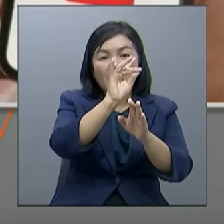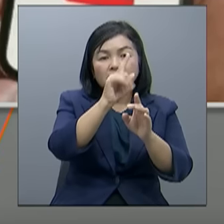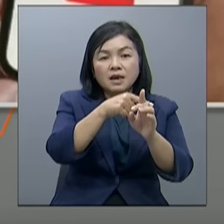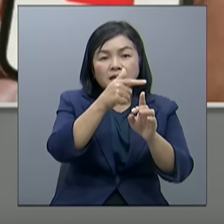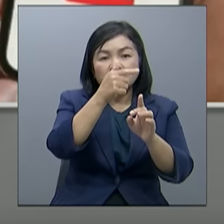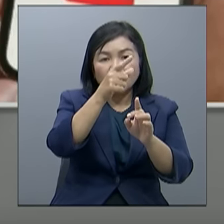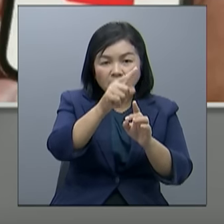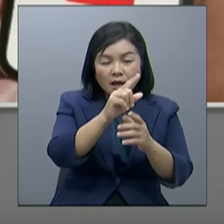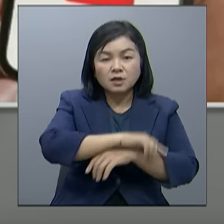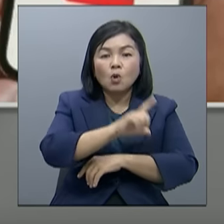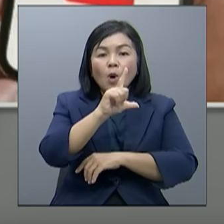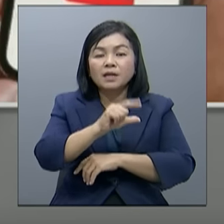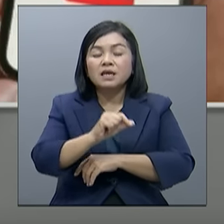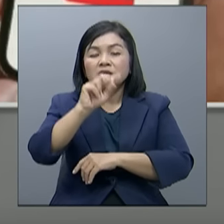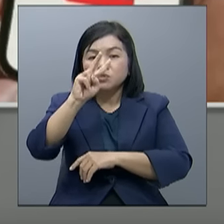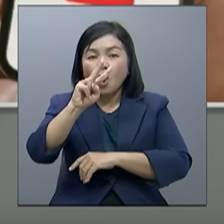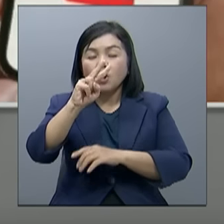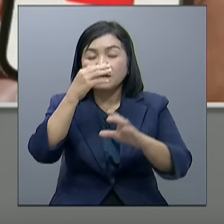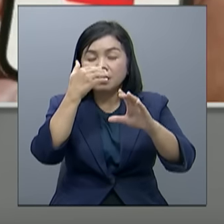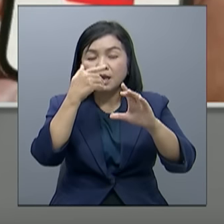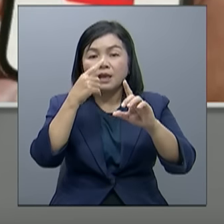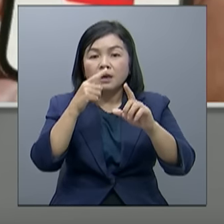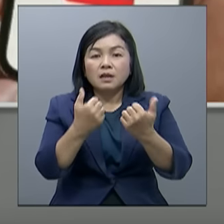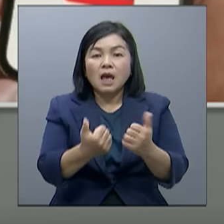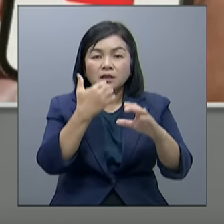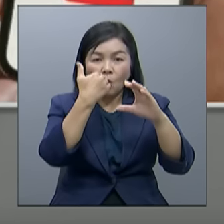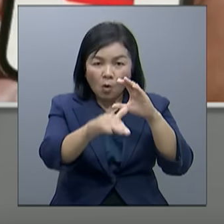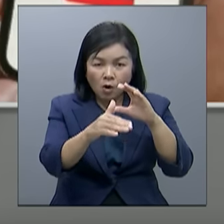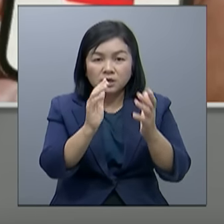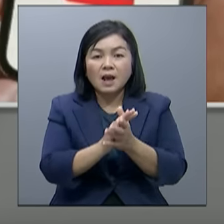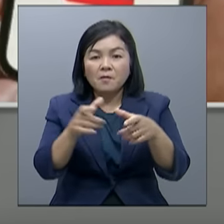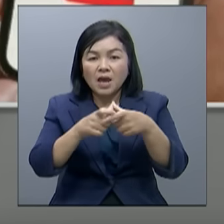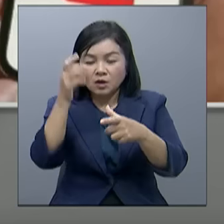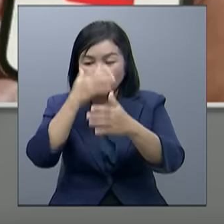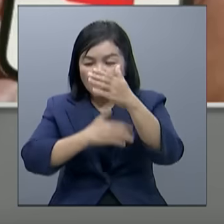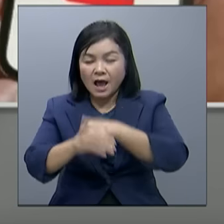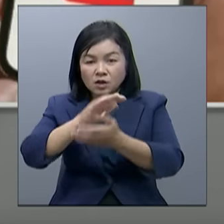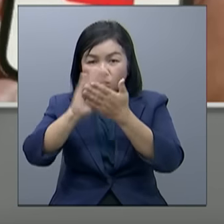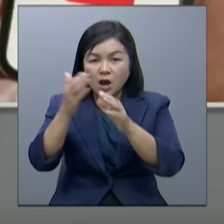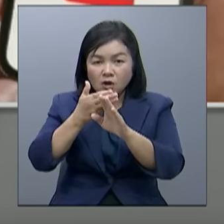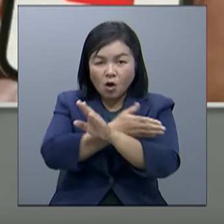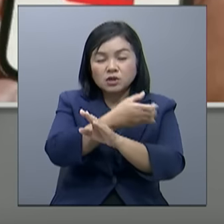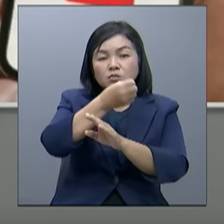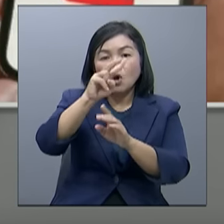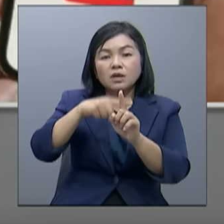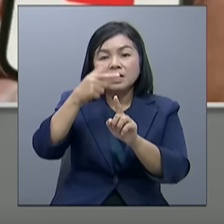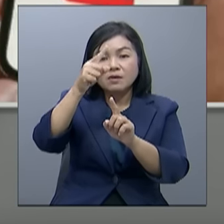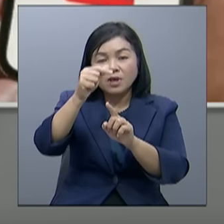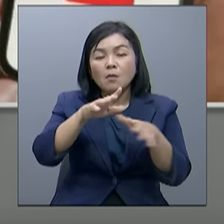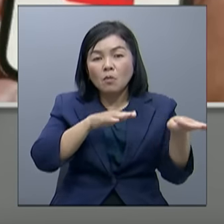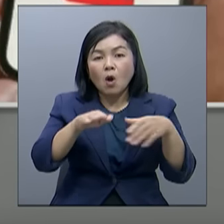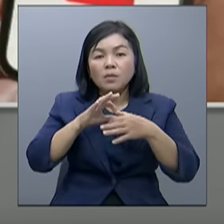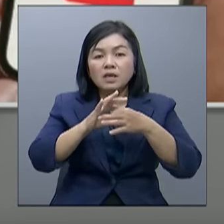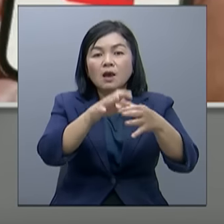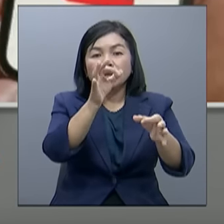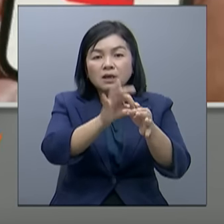รอบ2 22พฤศจิกายนทั้ง2เรื่องนี้นะคะถ้าเป็นบัตรคนพิการต้องเสร็จ12พฤศจิกายนผูกพร้อมเพย์18